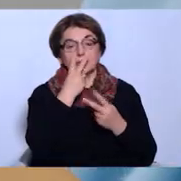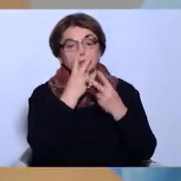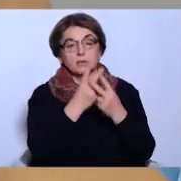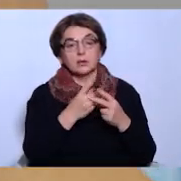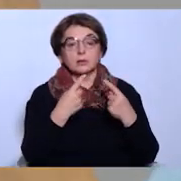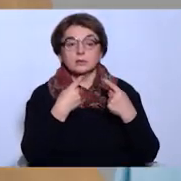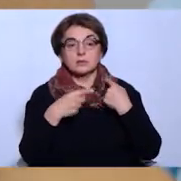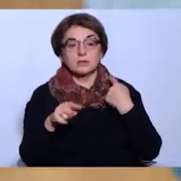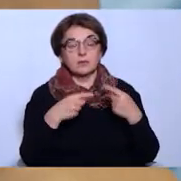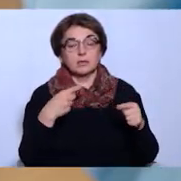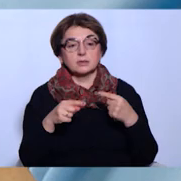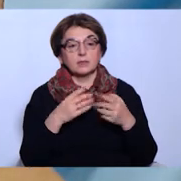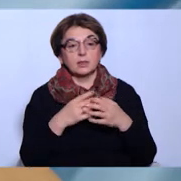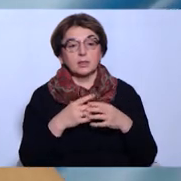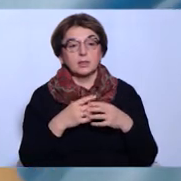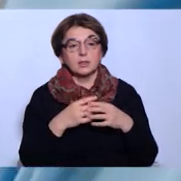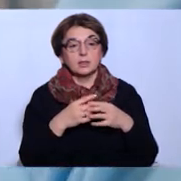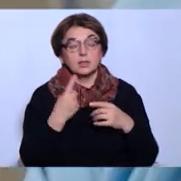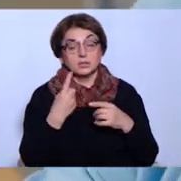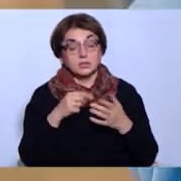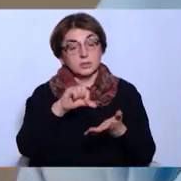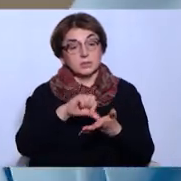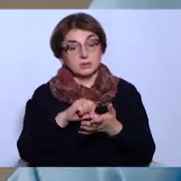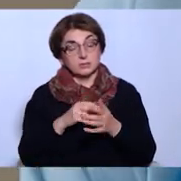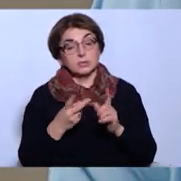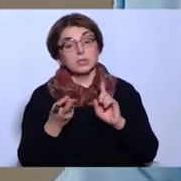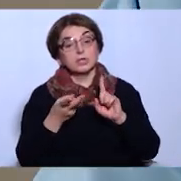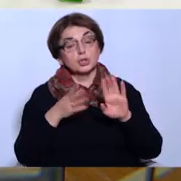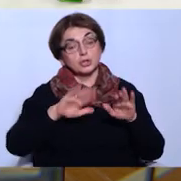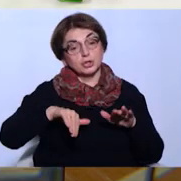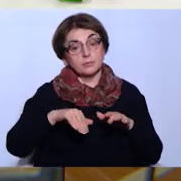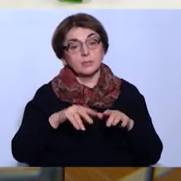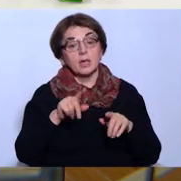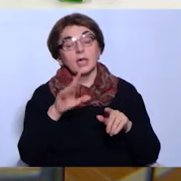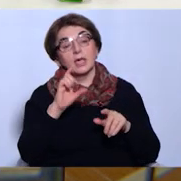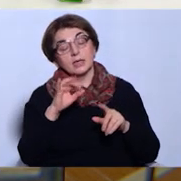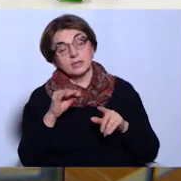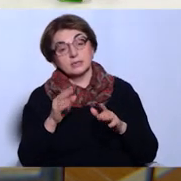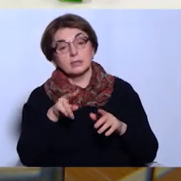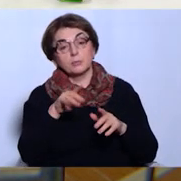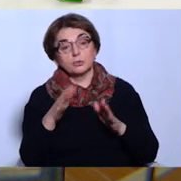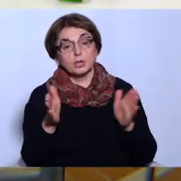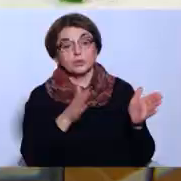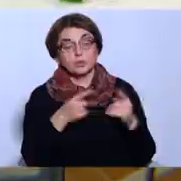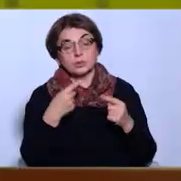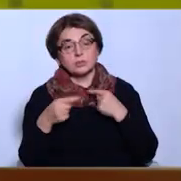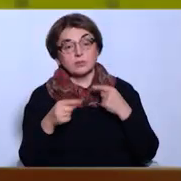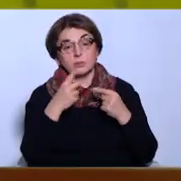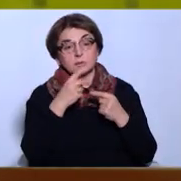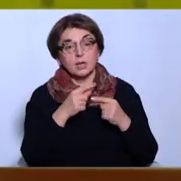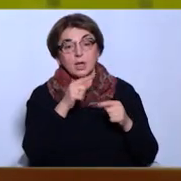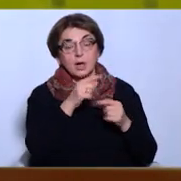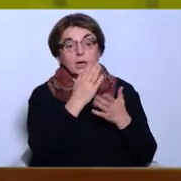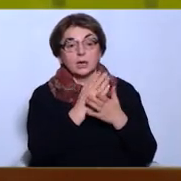დაგანახოთ განსხვავება წინა წევრსა და შემდეგ, ანუ ეთანსა და პროპანს შორის. აი შეხედეთ. ამ შემთხვევაში